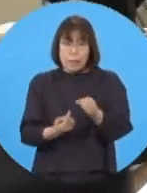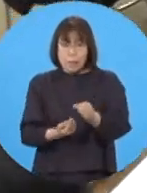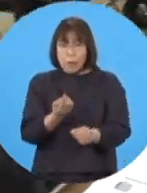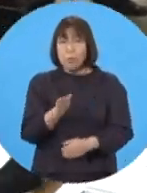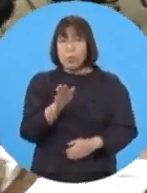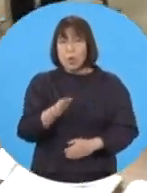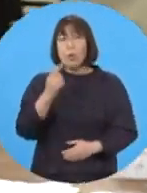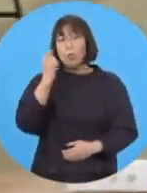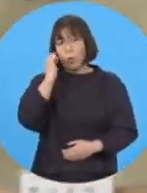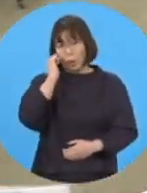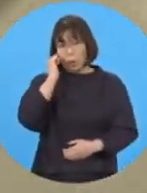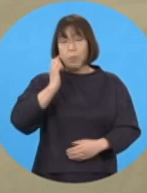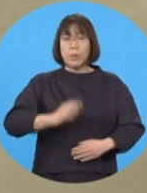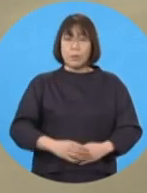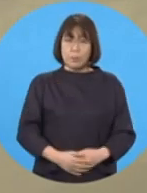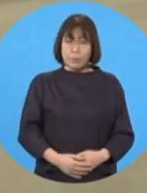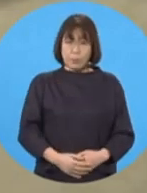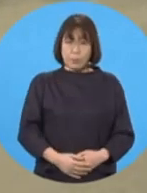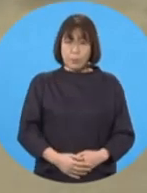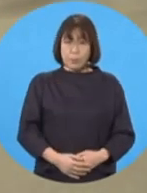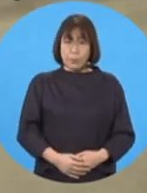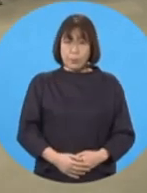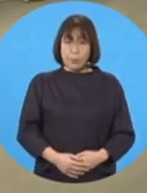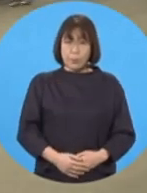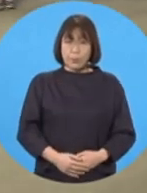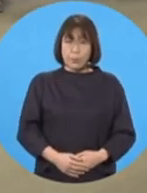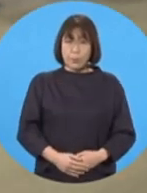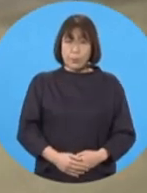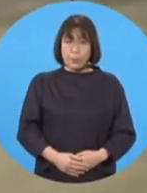るのではと話します。